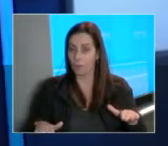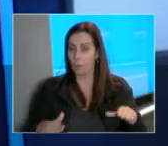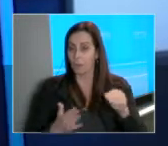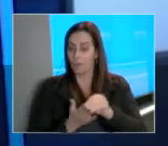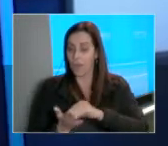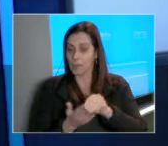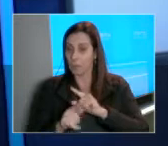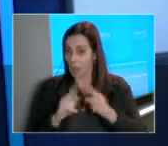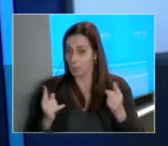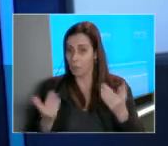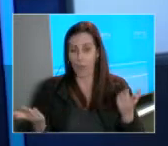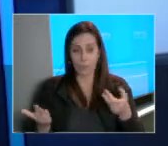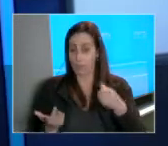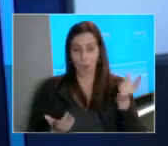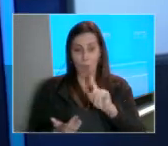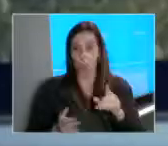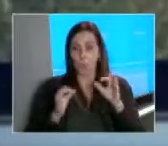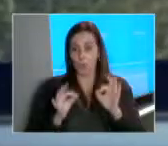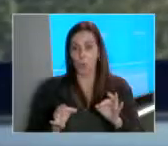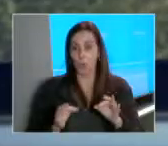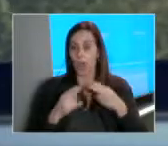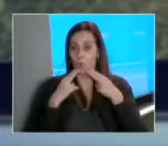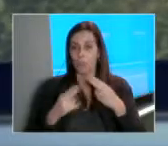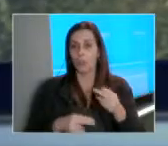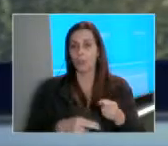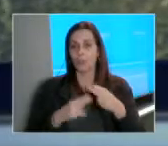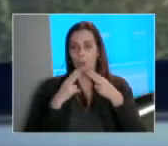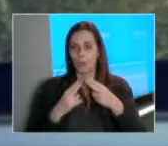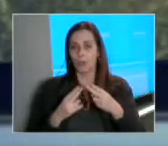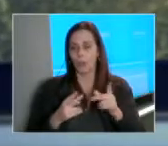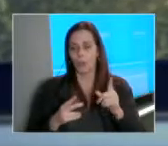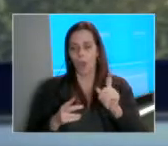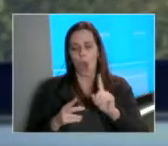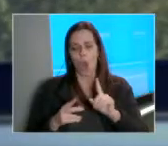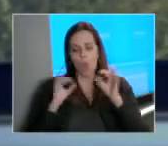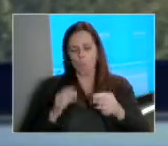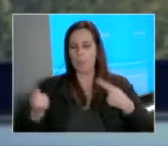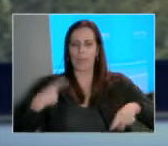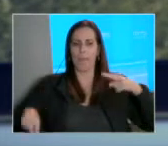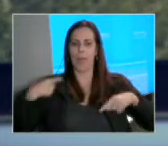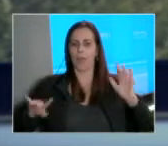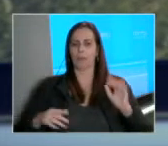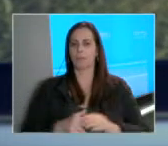ותזכירים אחרים. אז זה לא בדיוק, התגובה היא תגובה מתחמקת לדעתי.